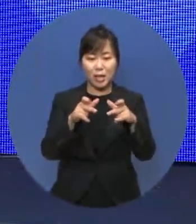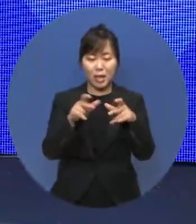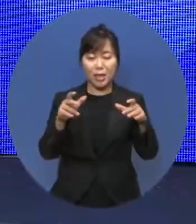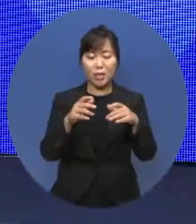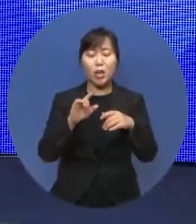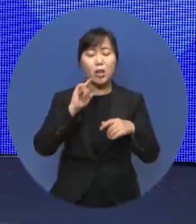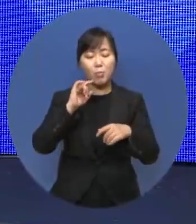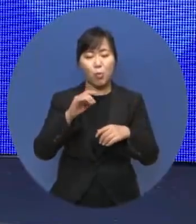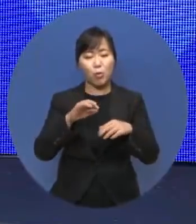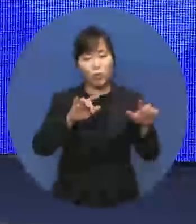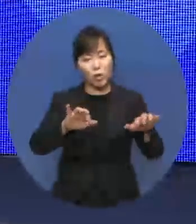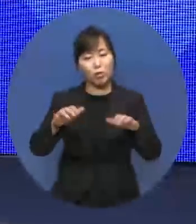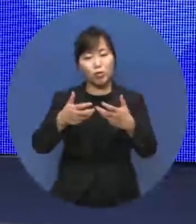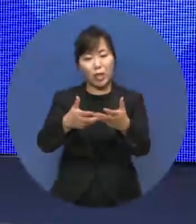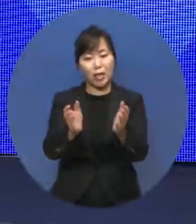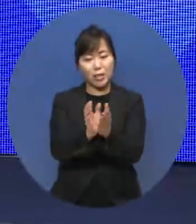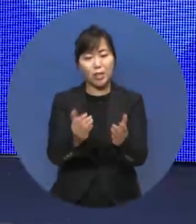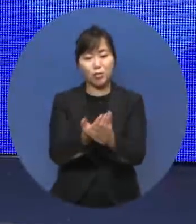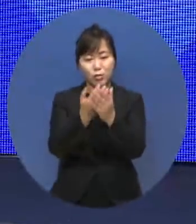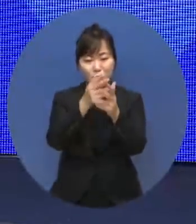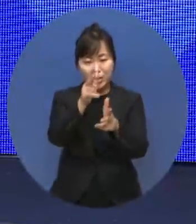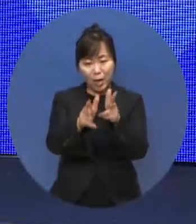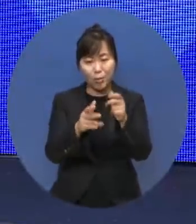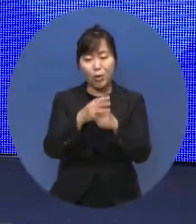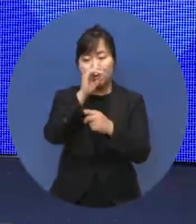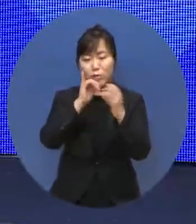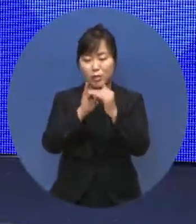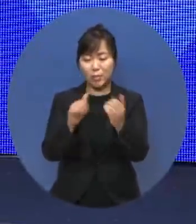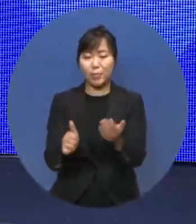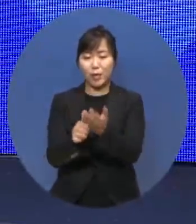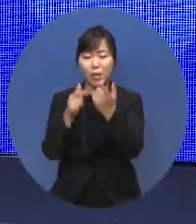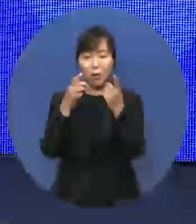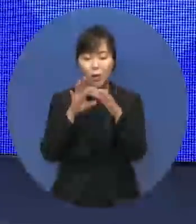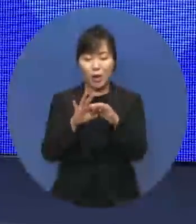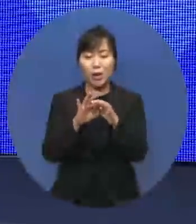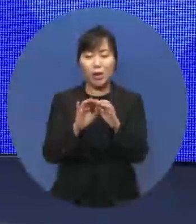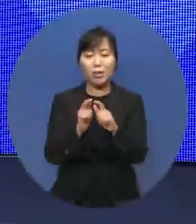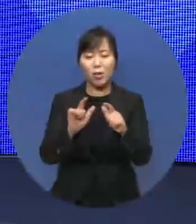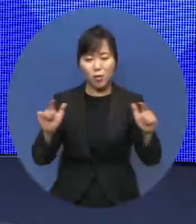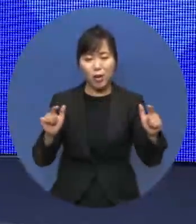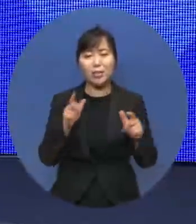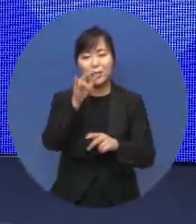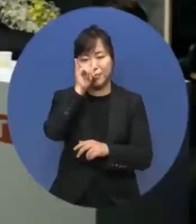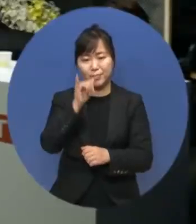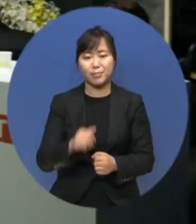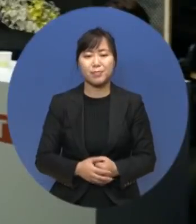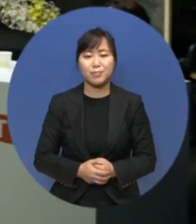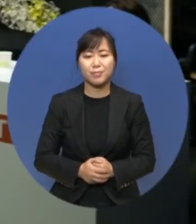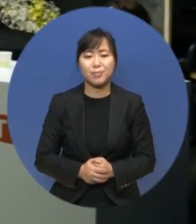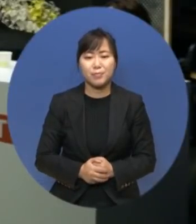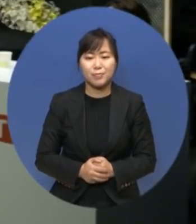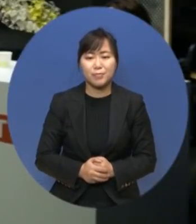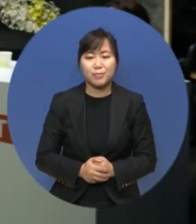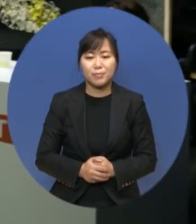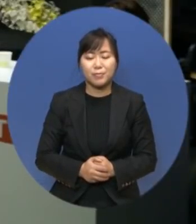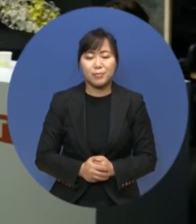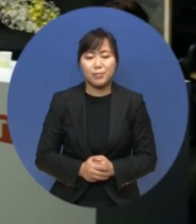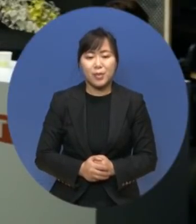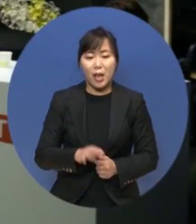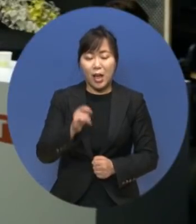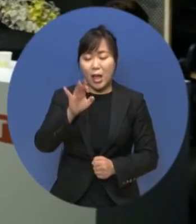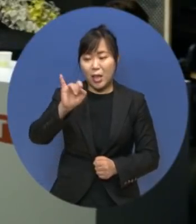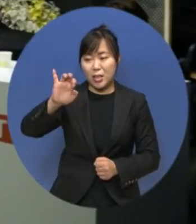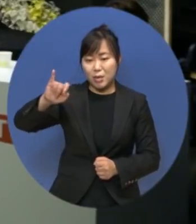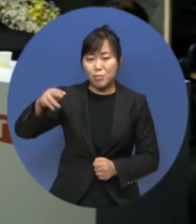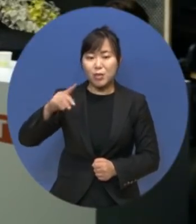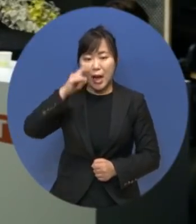장애단체, 예술단체들 육성 사업이라든지 인재양성 사업 등 다양한 사업을 진행하고 있습니다. 네. 네, 에이블 아트